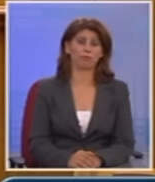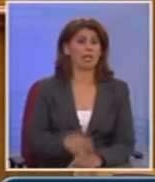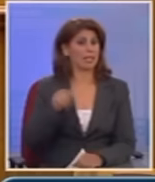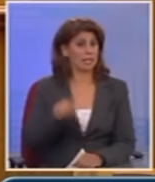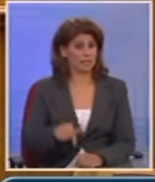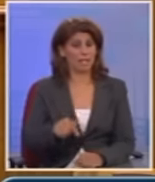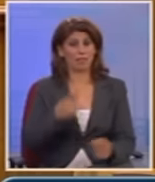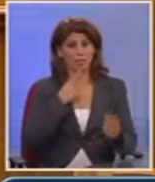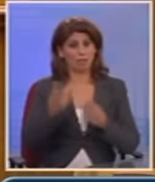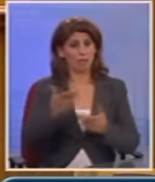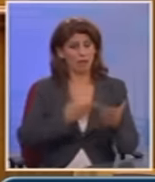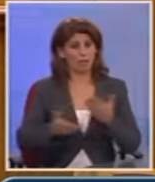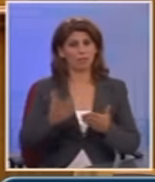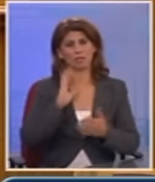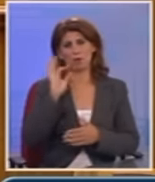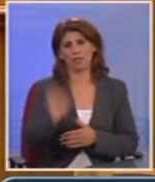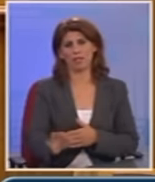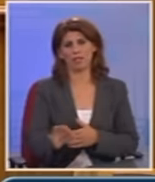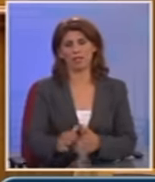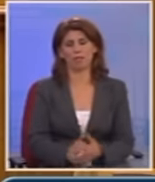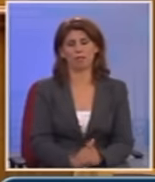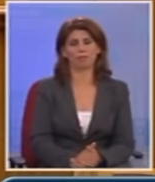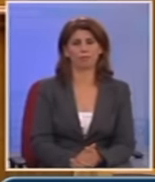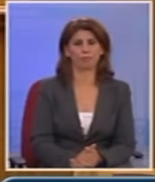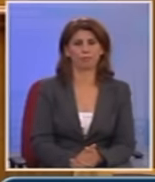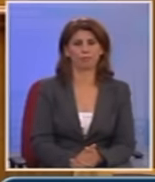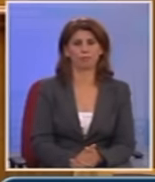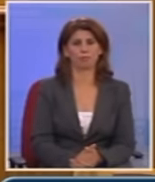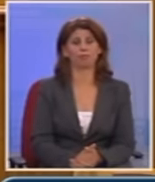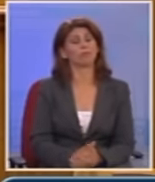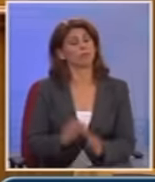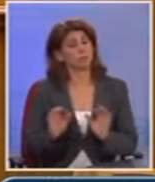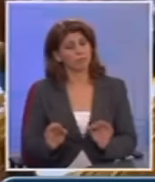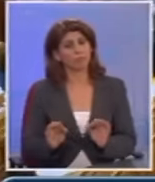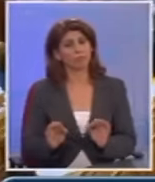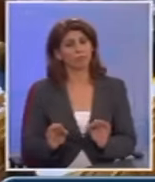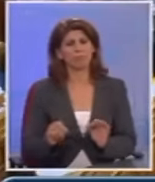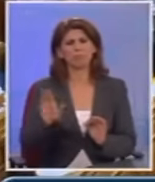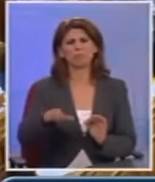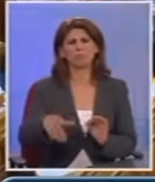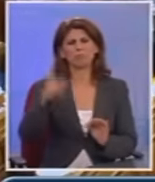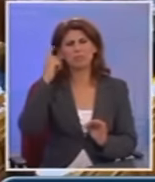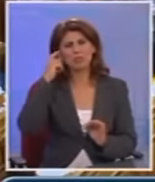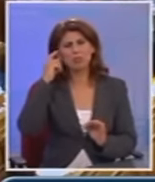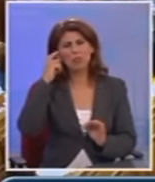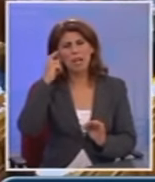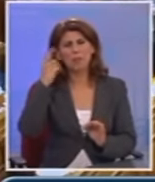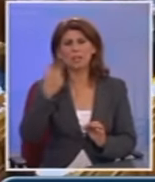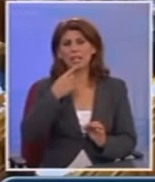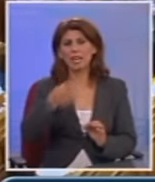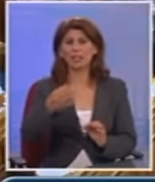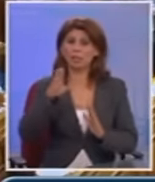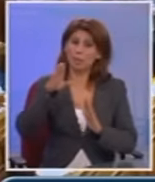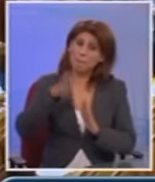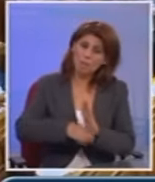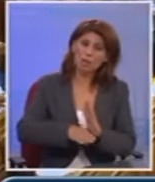τη διαπραγμάτευση μας οδηγήσατε. Και μάλιστα υποτιμήσατε και την νοημοσύνη μας, λέγοντας πως